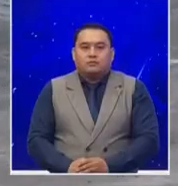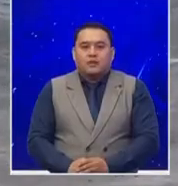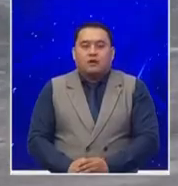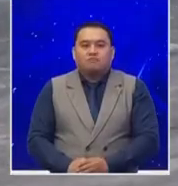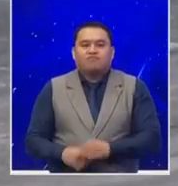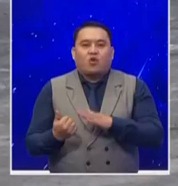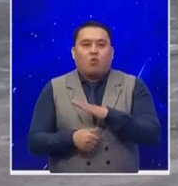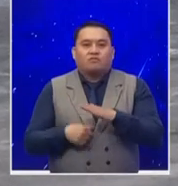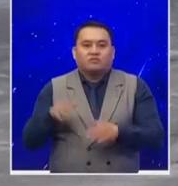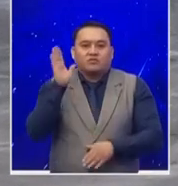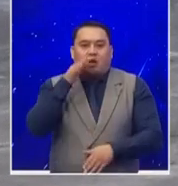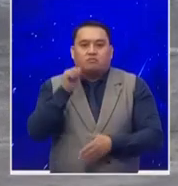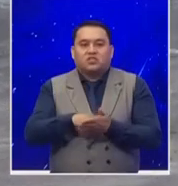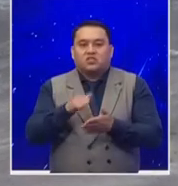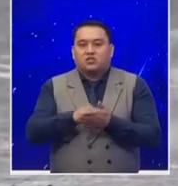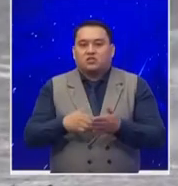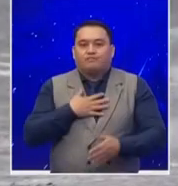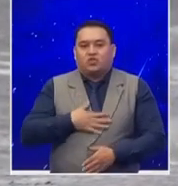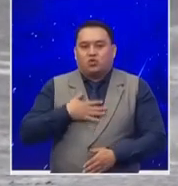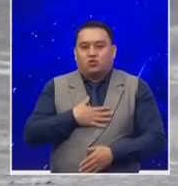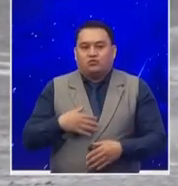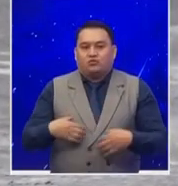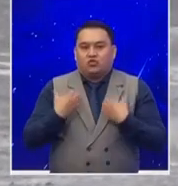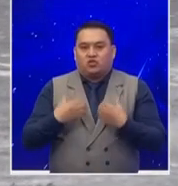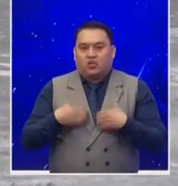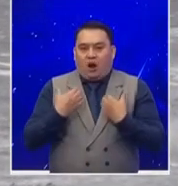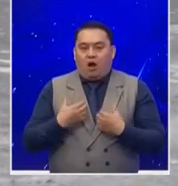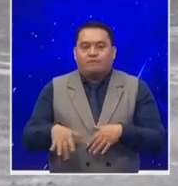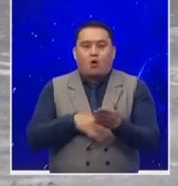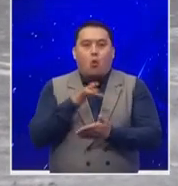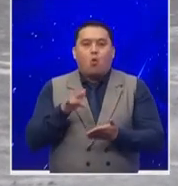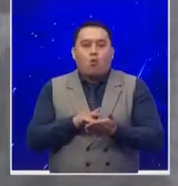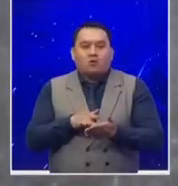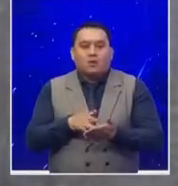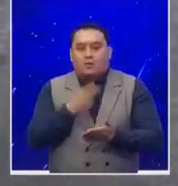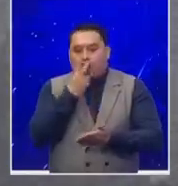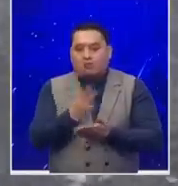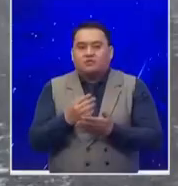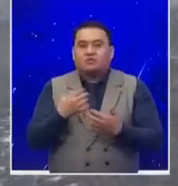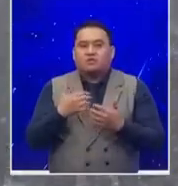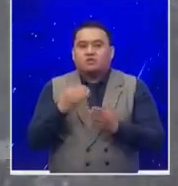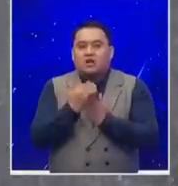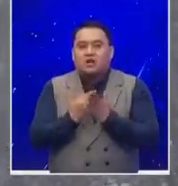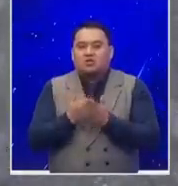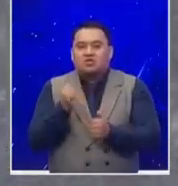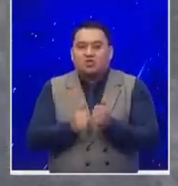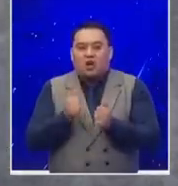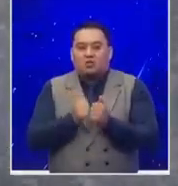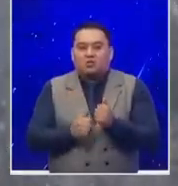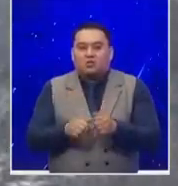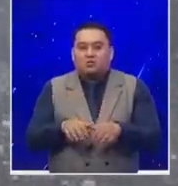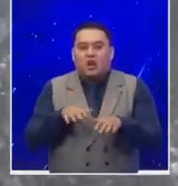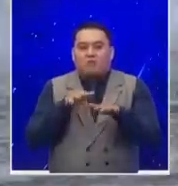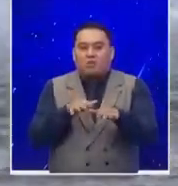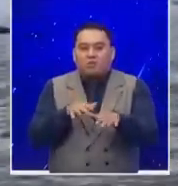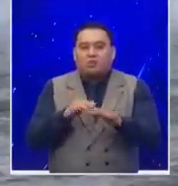Бродячие собаки являются причиной для беспокойства и даже страха для многих жителей города. Как показывает статистика, наиболее часто от их нападений